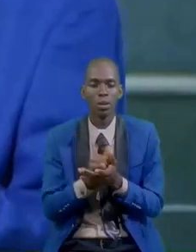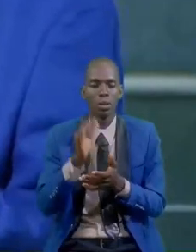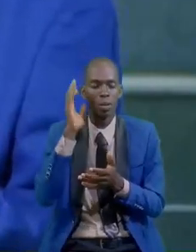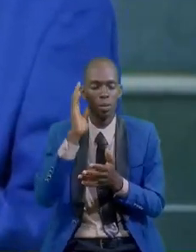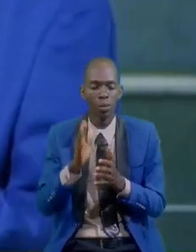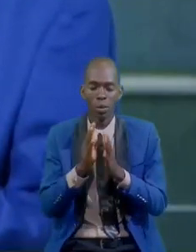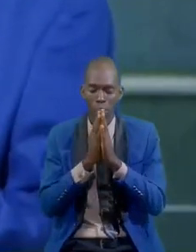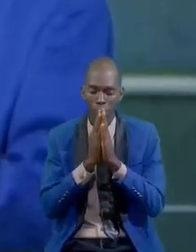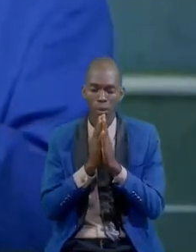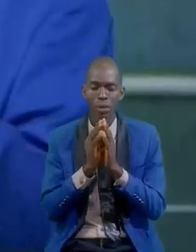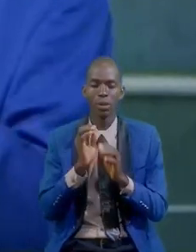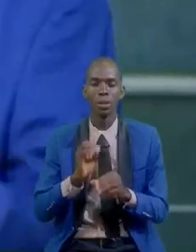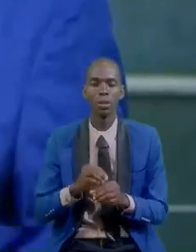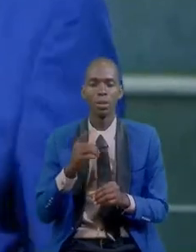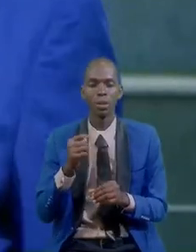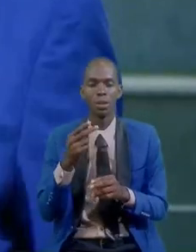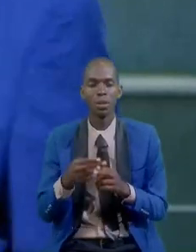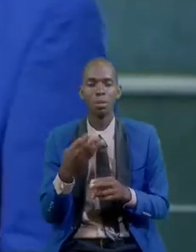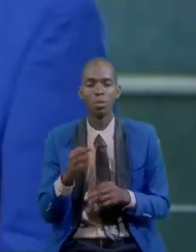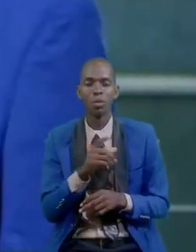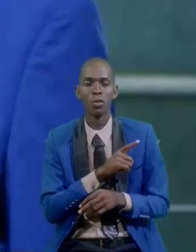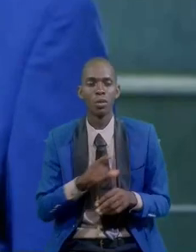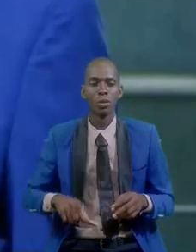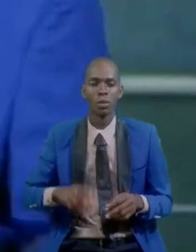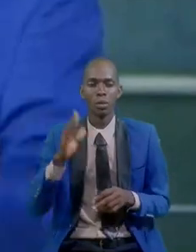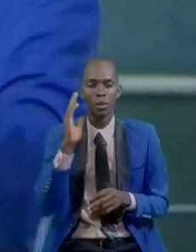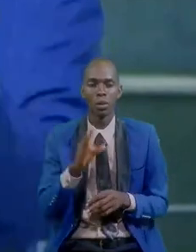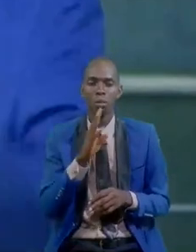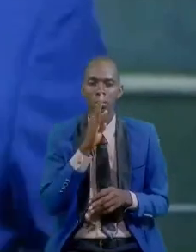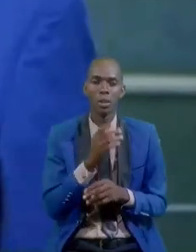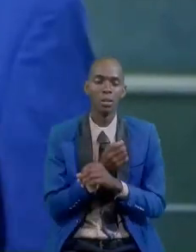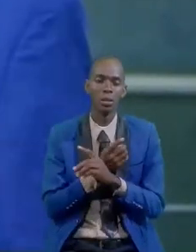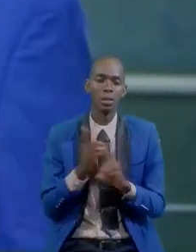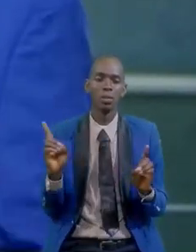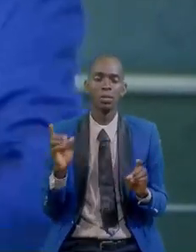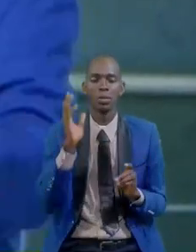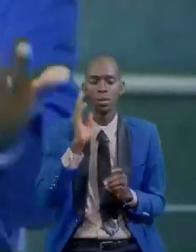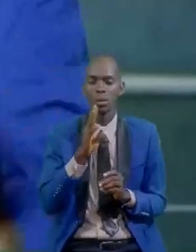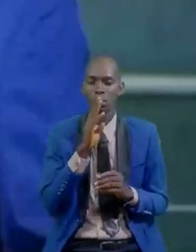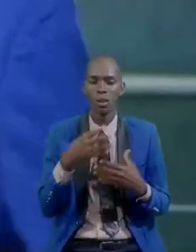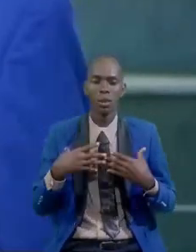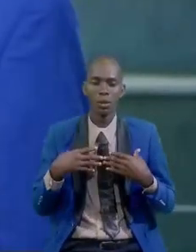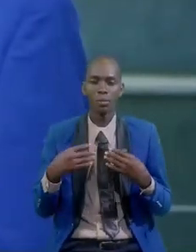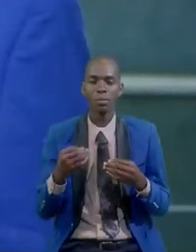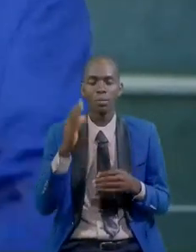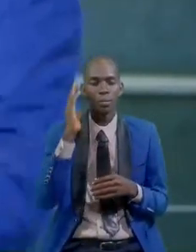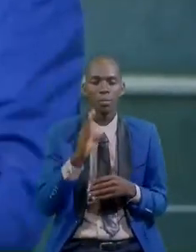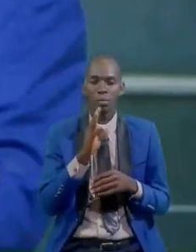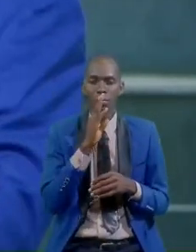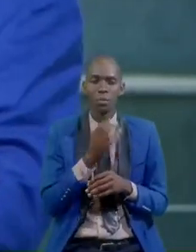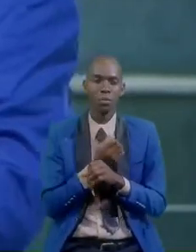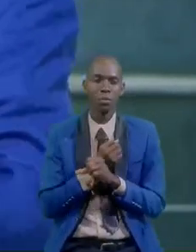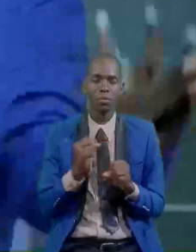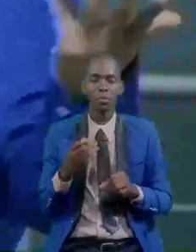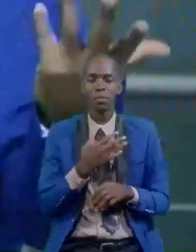Et après cela, quiconque invoquera, verset 32, alors quiconque invoquera le nom du Seigneur, sera sauvé, sera